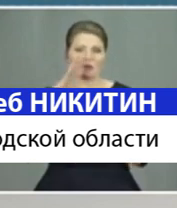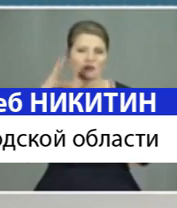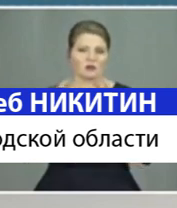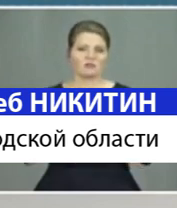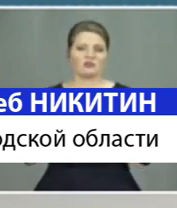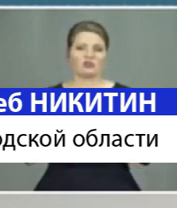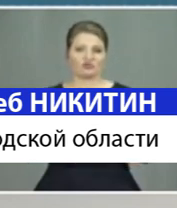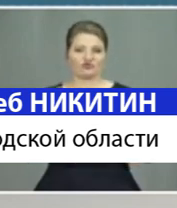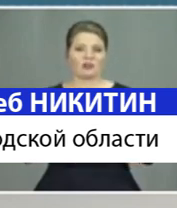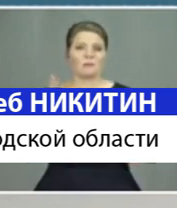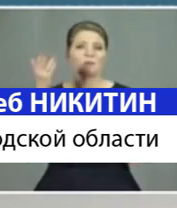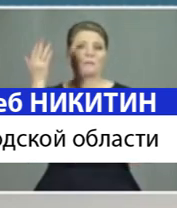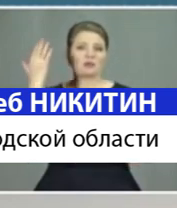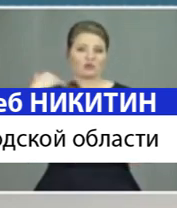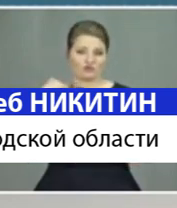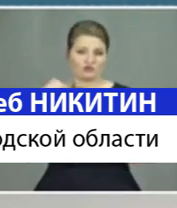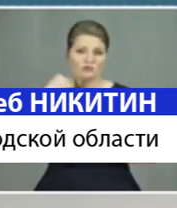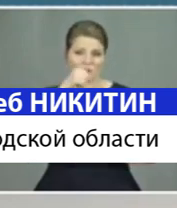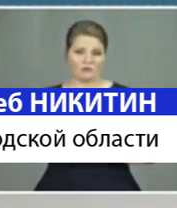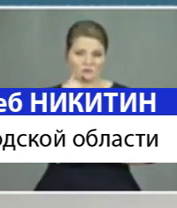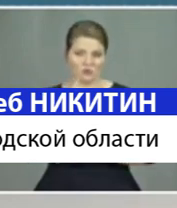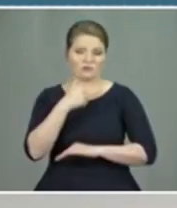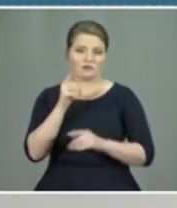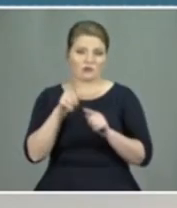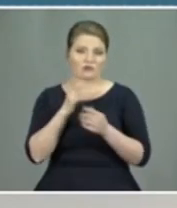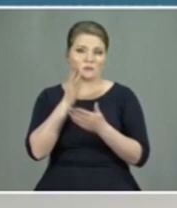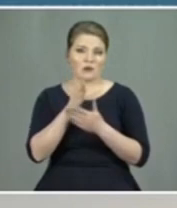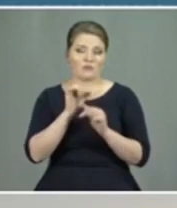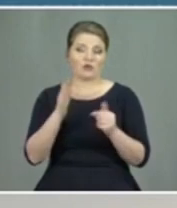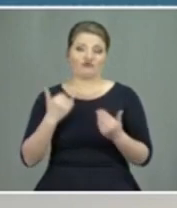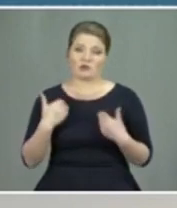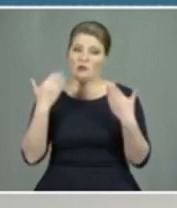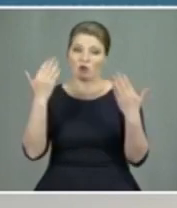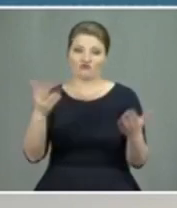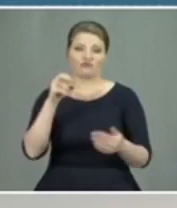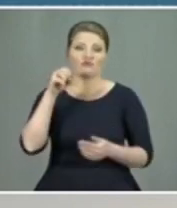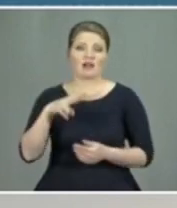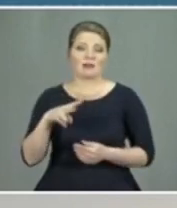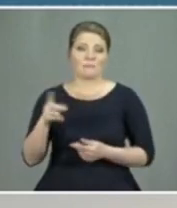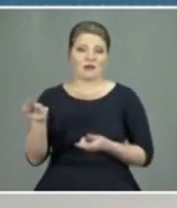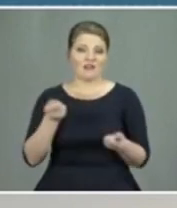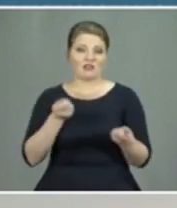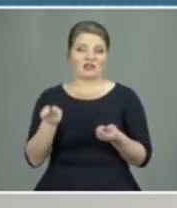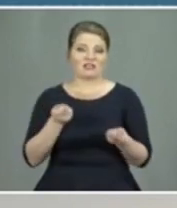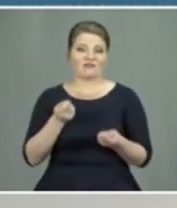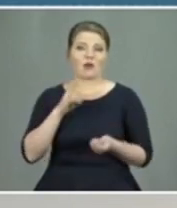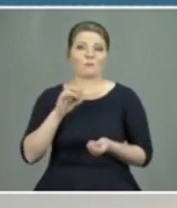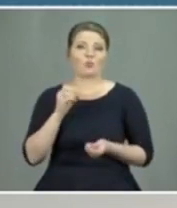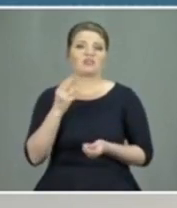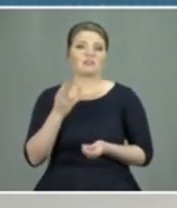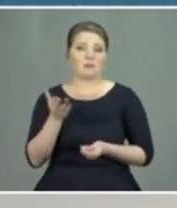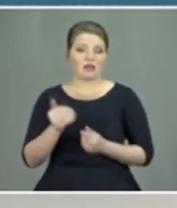решения, ответы по предыдущей прямой линии. И сейчас обращаюсь к членам правительства, руководству